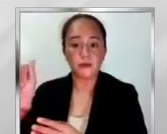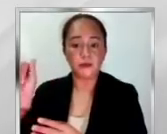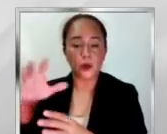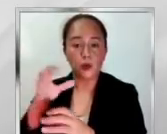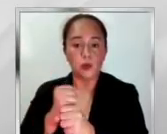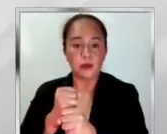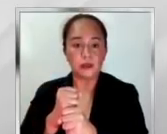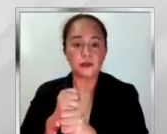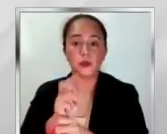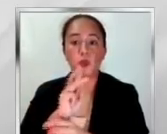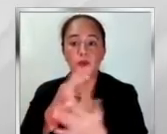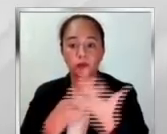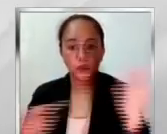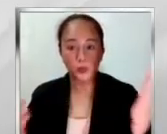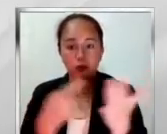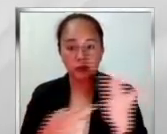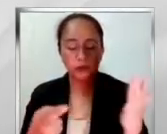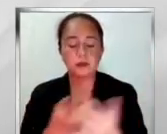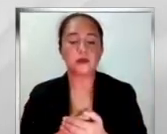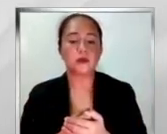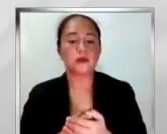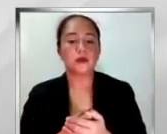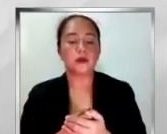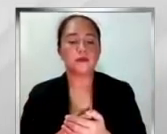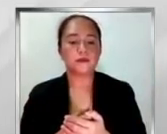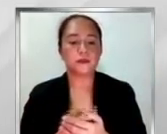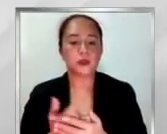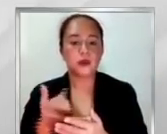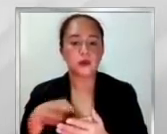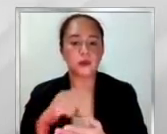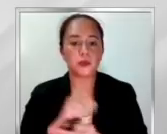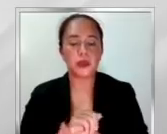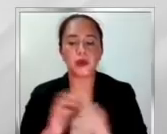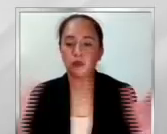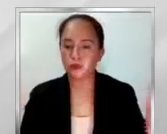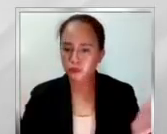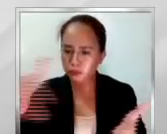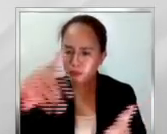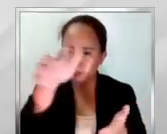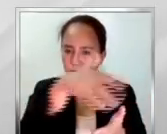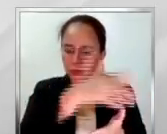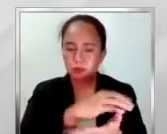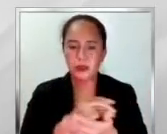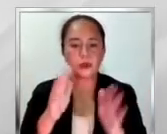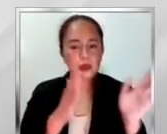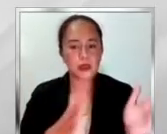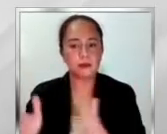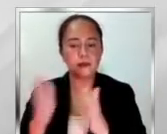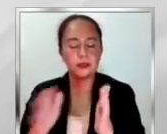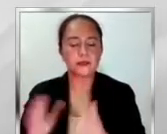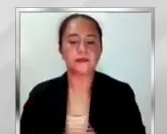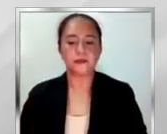resource mga bureau, mapagsama-sama na natin at para mapagplanuhan natin talaga.